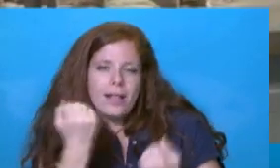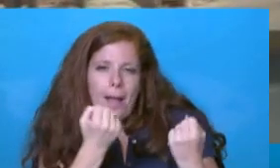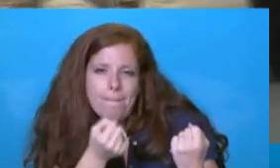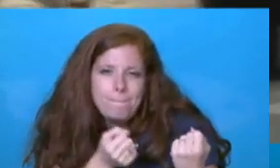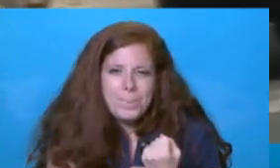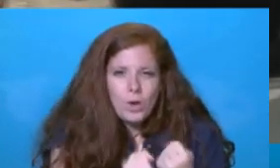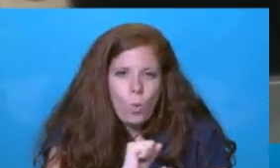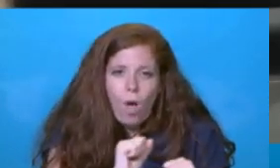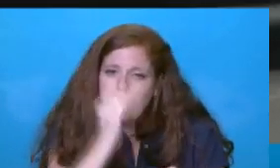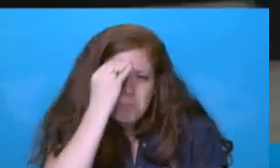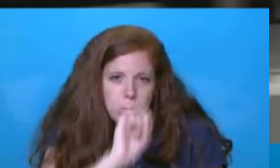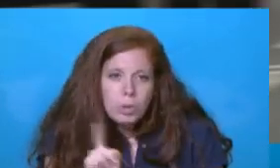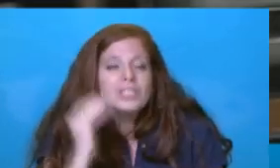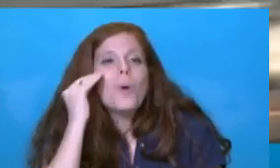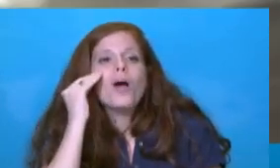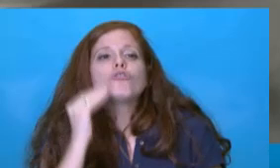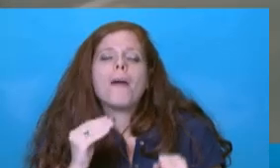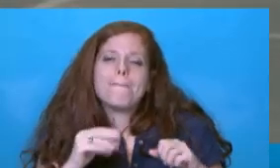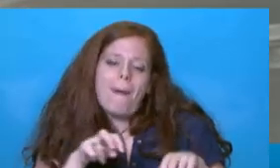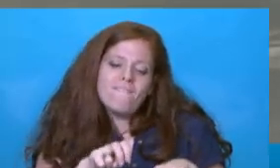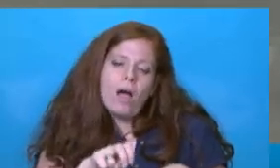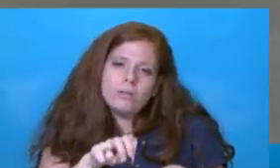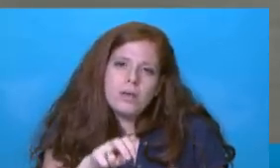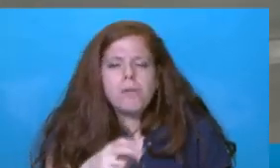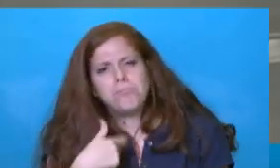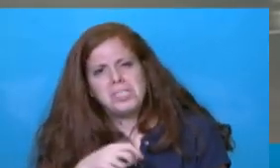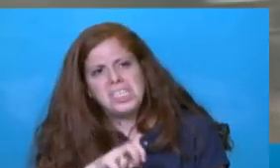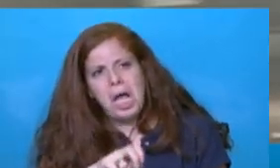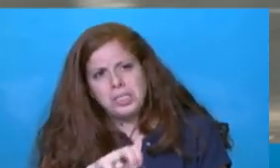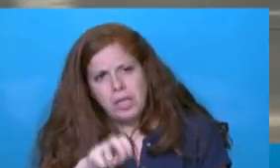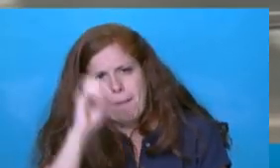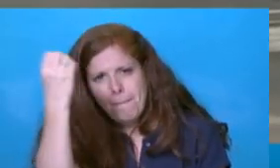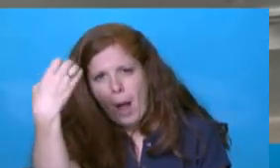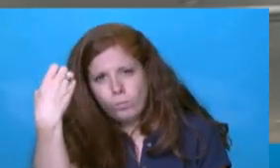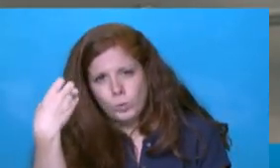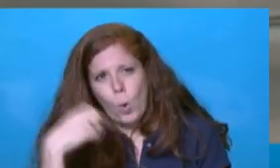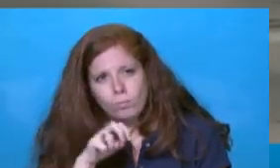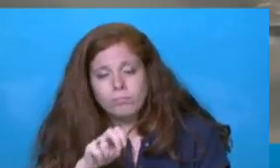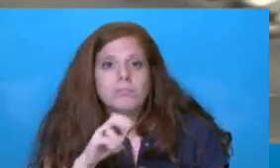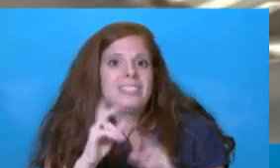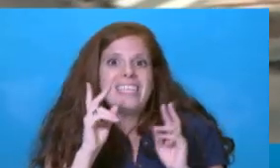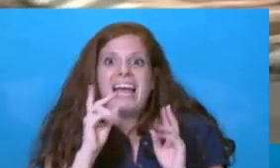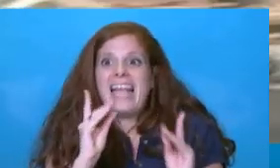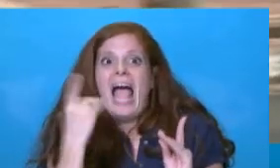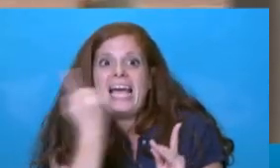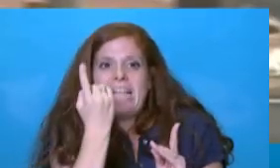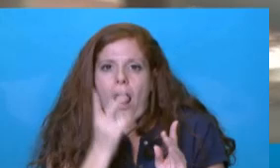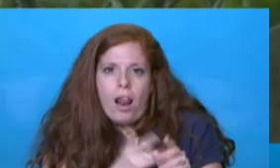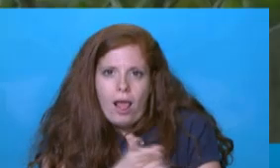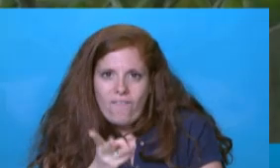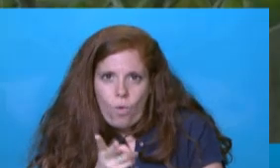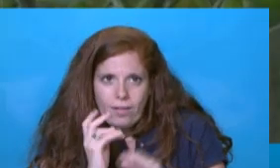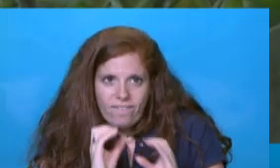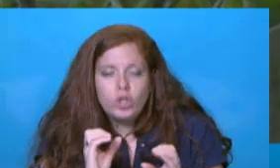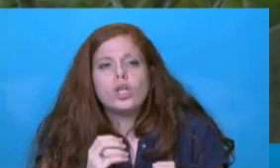נחום מהמעבר החצייה עם הרמזור, לדרך היחידה לעבור את הכביש בלי להסתכן, להגיע לתחנה. אז היא אמרה